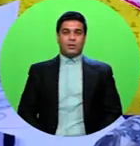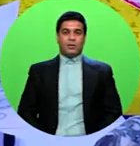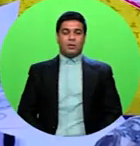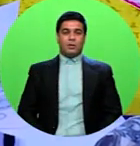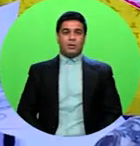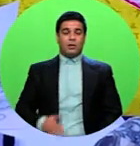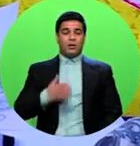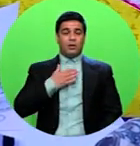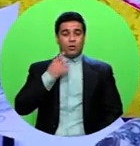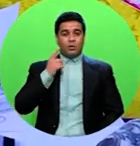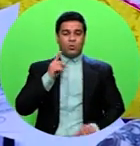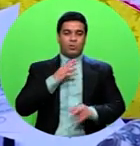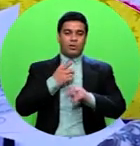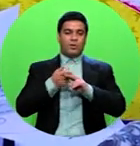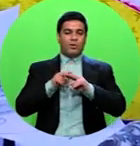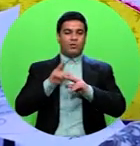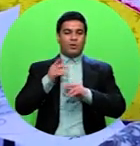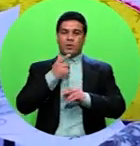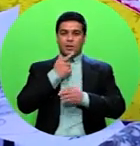Я думаю, она будет здесь кстати.